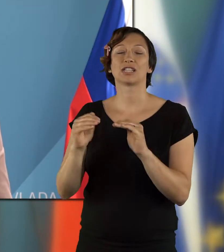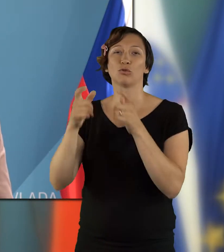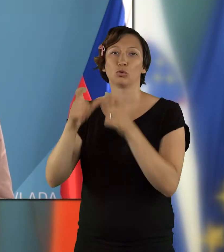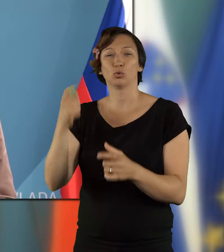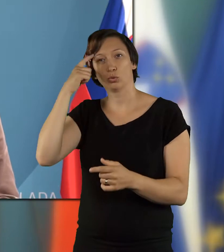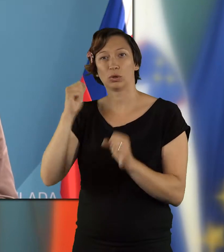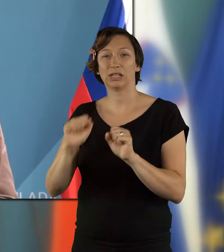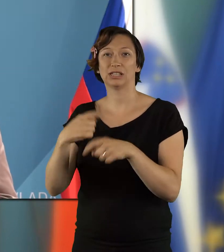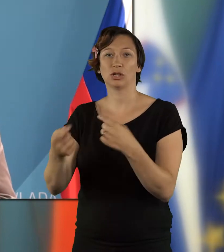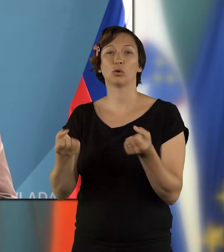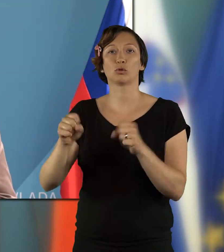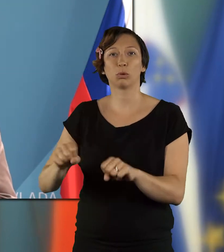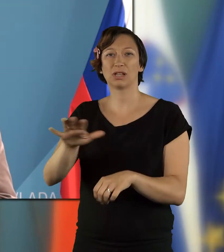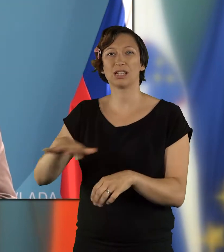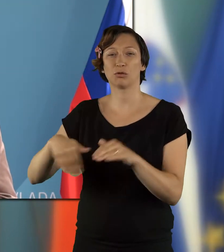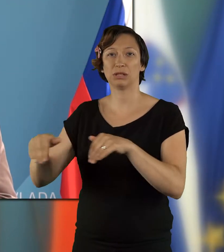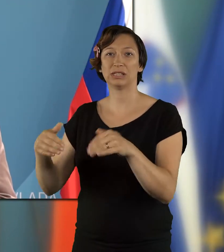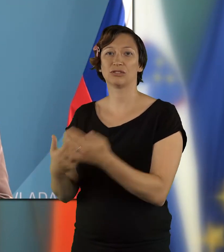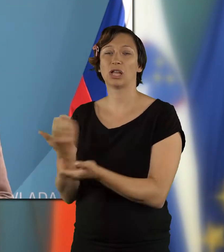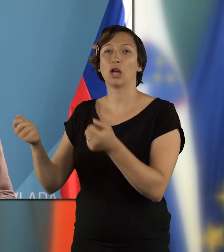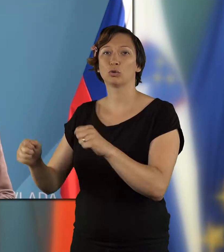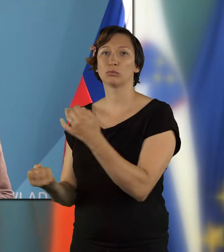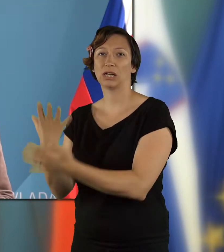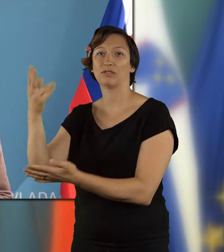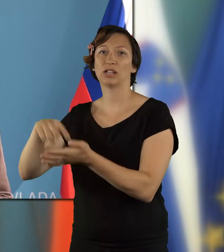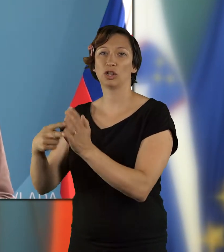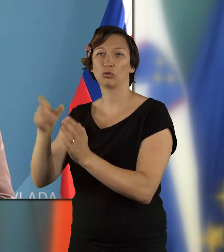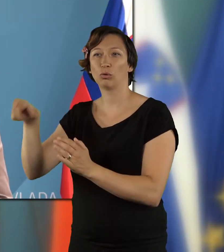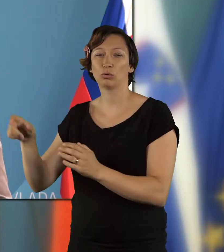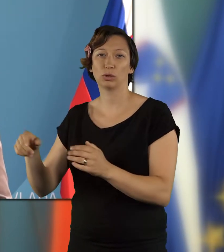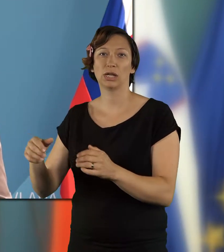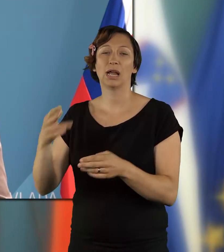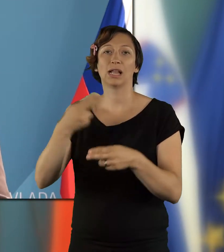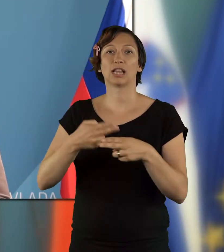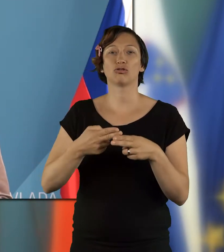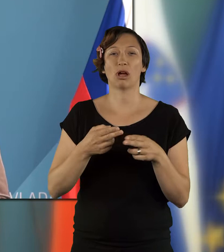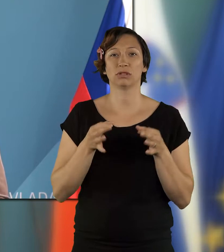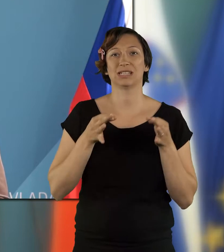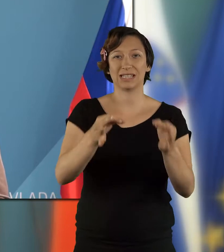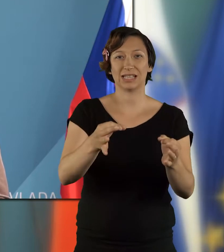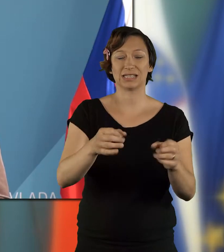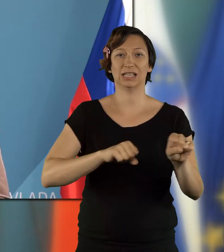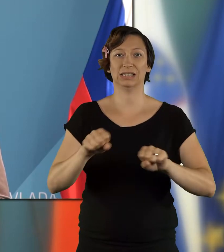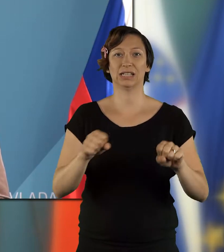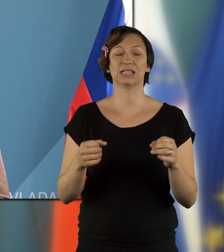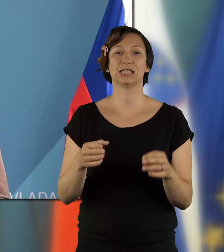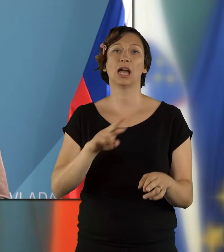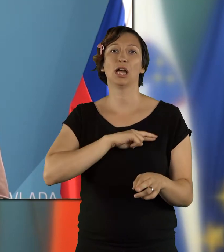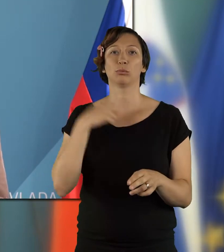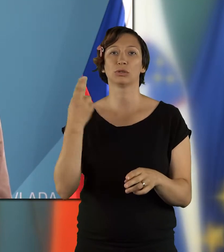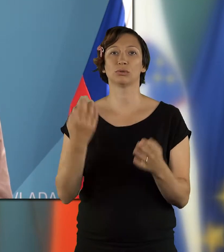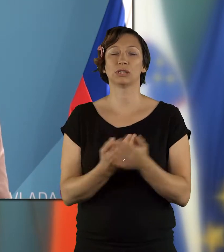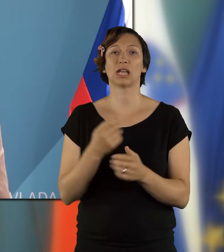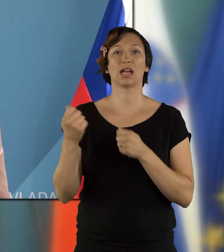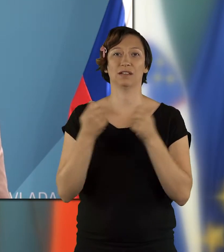v gospodarstvu Ministrstvo za gospodarski razvoj in tehnologijo, na državnih cestah pa Direkcija Republike Slovenije